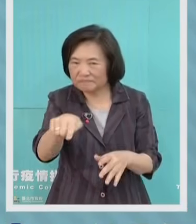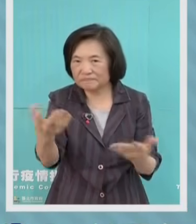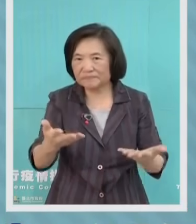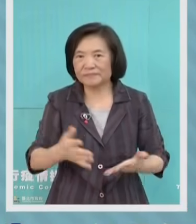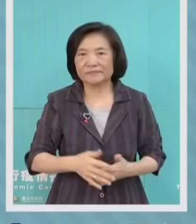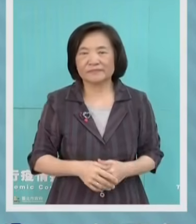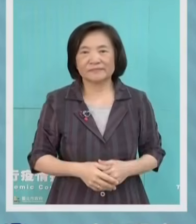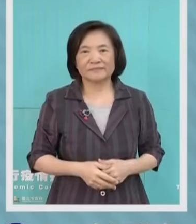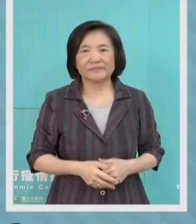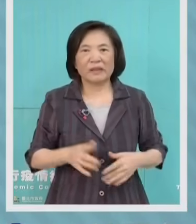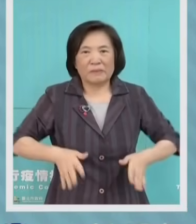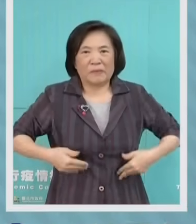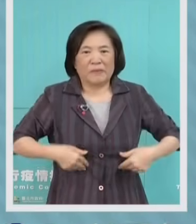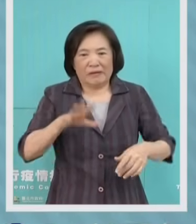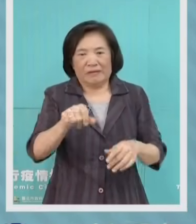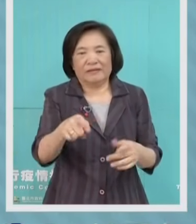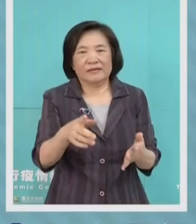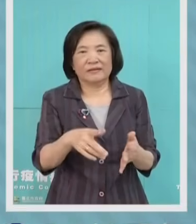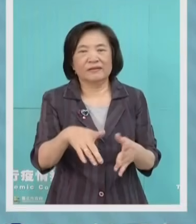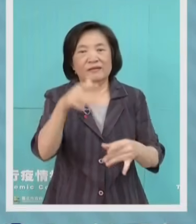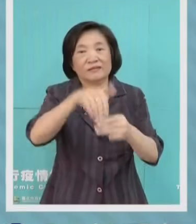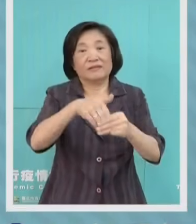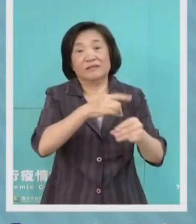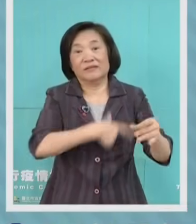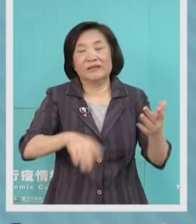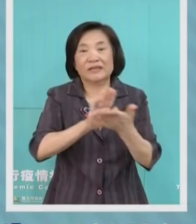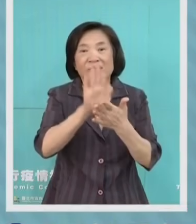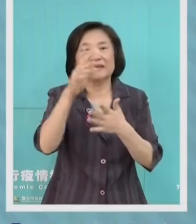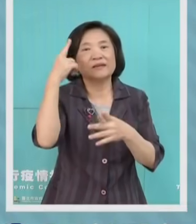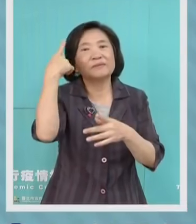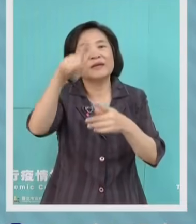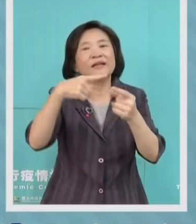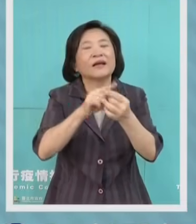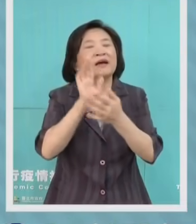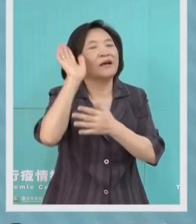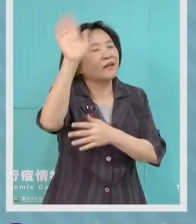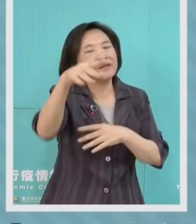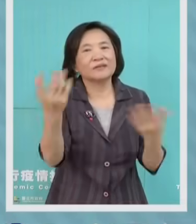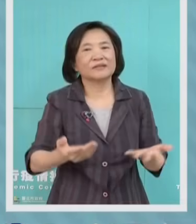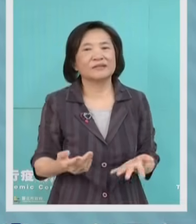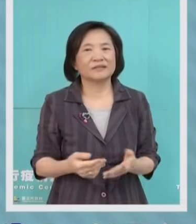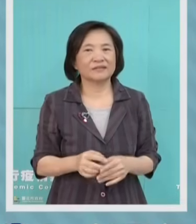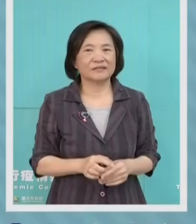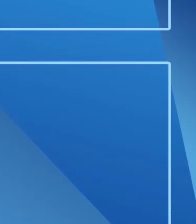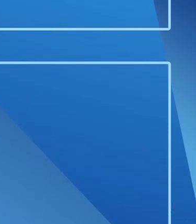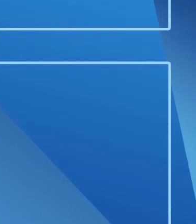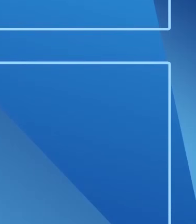理。所以这样呢，选举是明年过完年以后再去烦恼都还来得及。